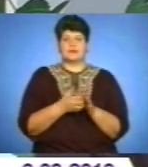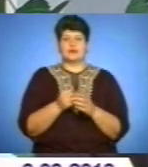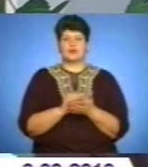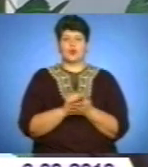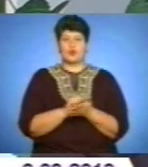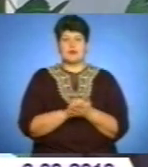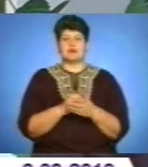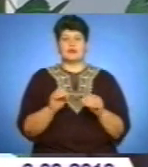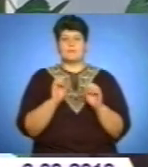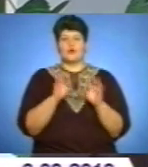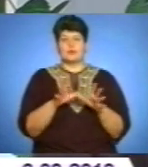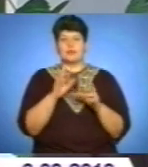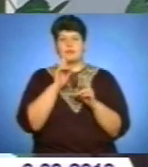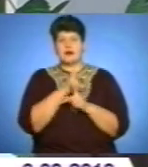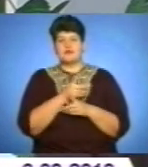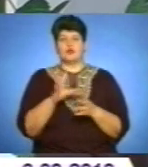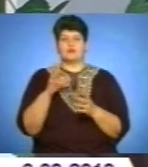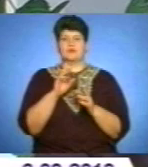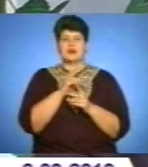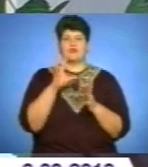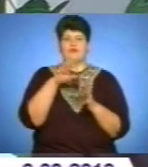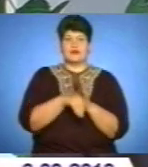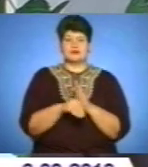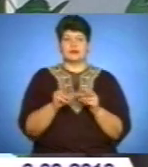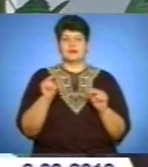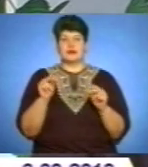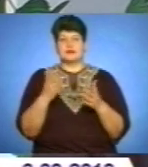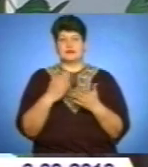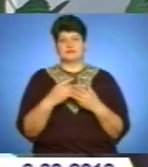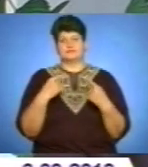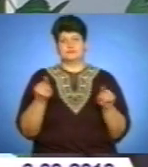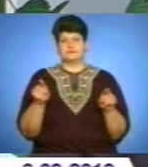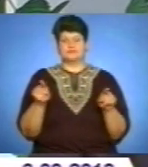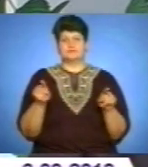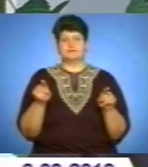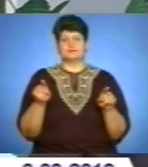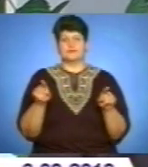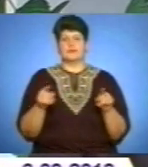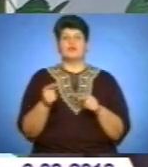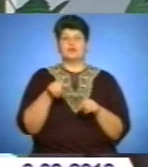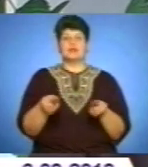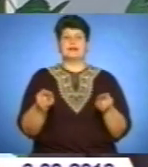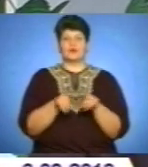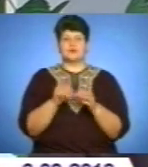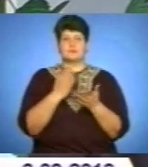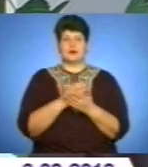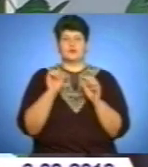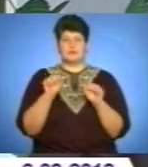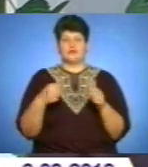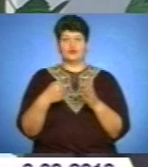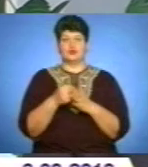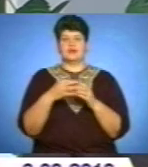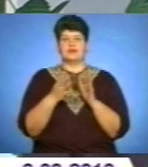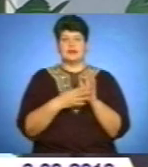документів, які подано, або неправильні внесені дані. Тобто є розбіжність в даних. То вони також мають право до 19